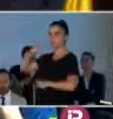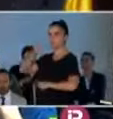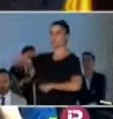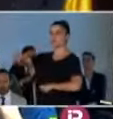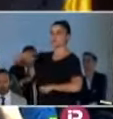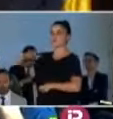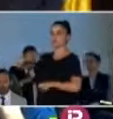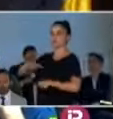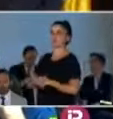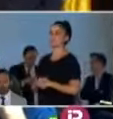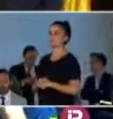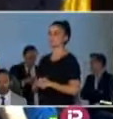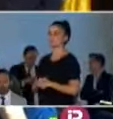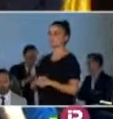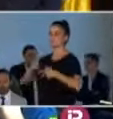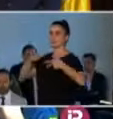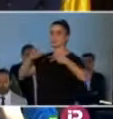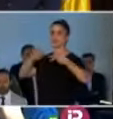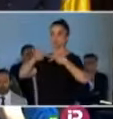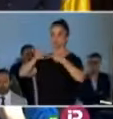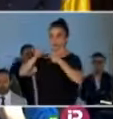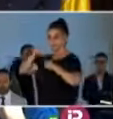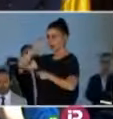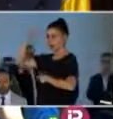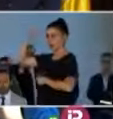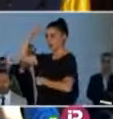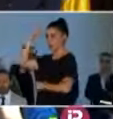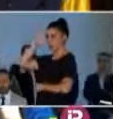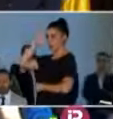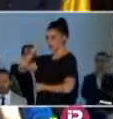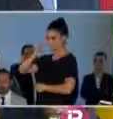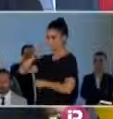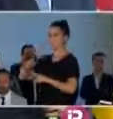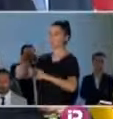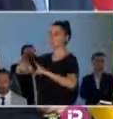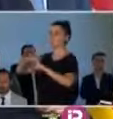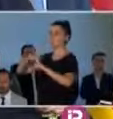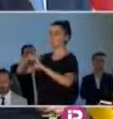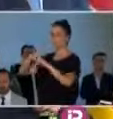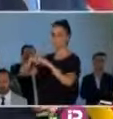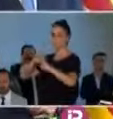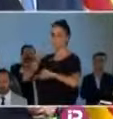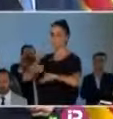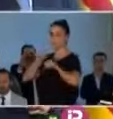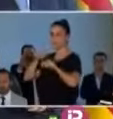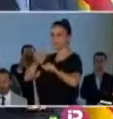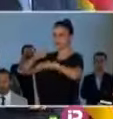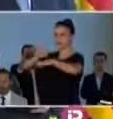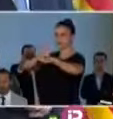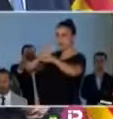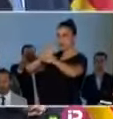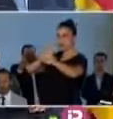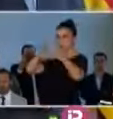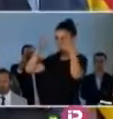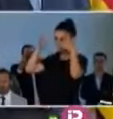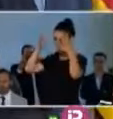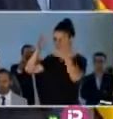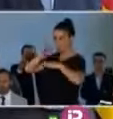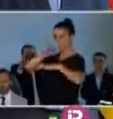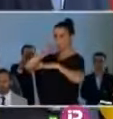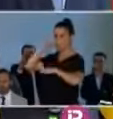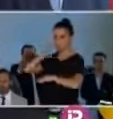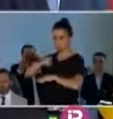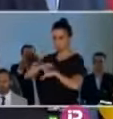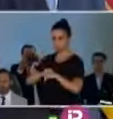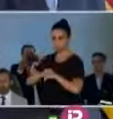Balears, en lleialtat al rei, respectar el secret de les deliberacions del Consell de Govern, i guardar i